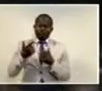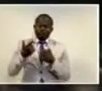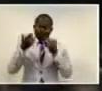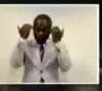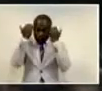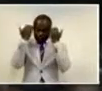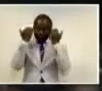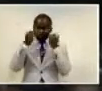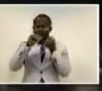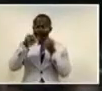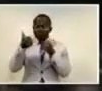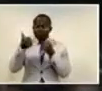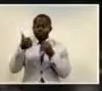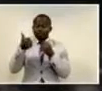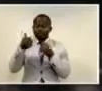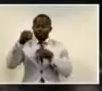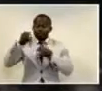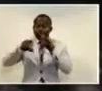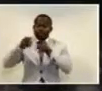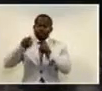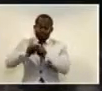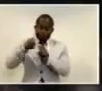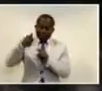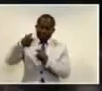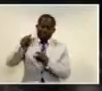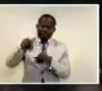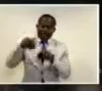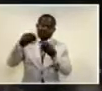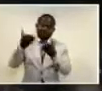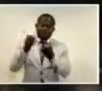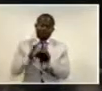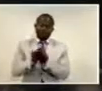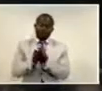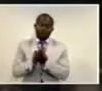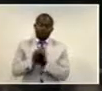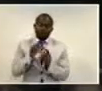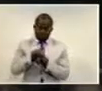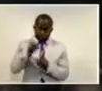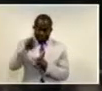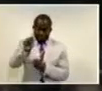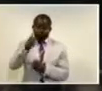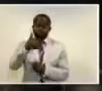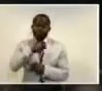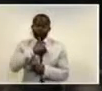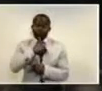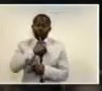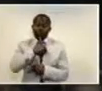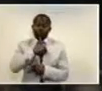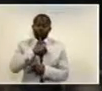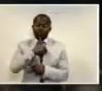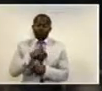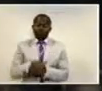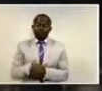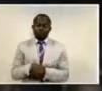hari ubundi butabera tubagezaho bene abo ngabo nabwo turabufite